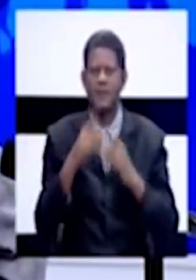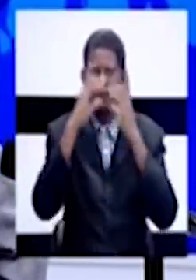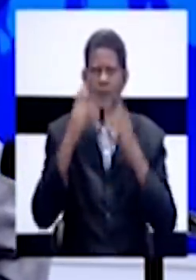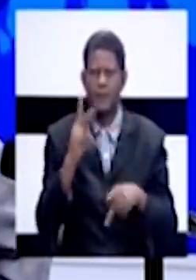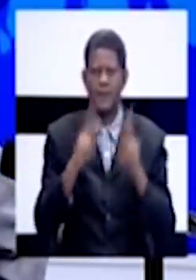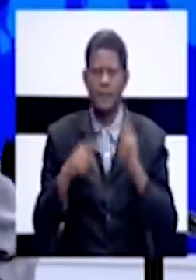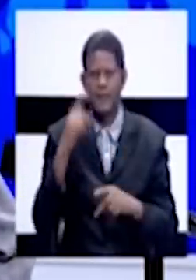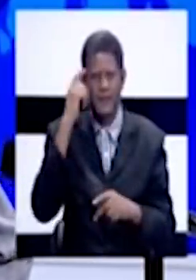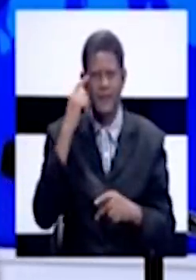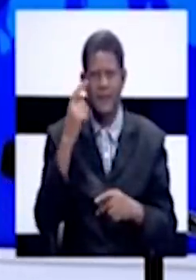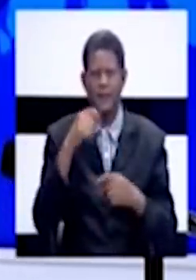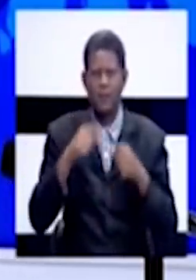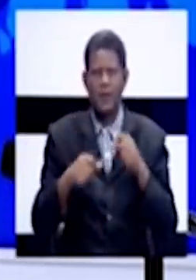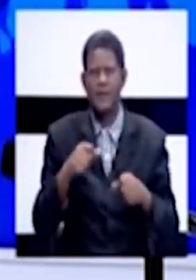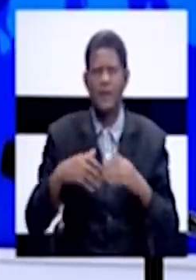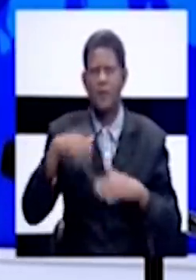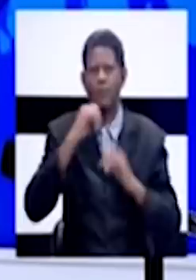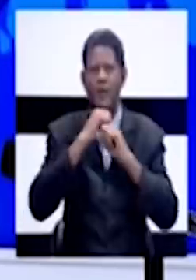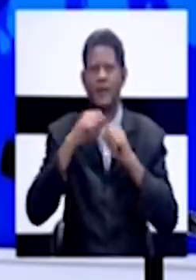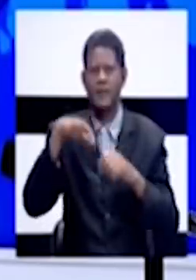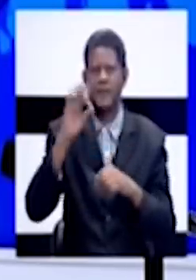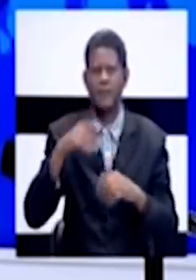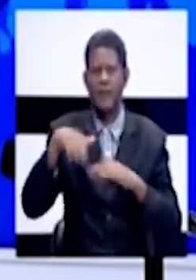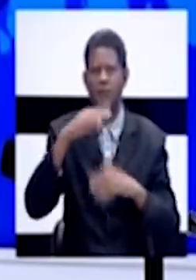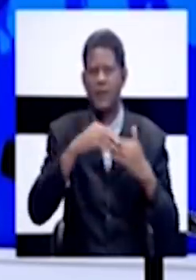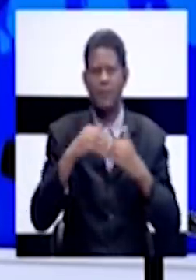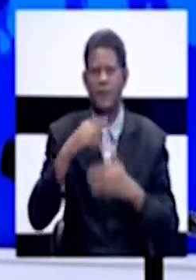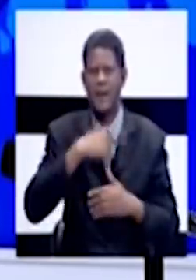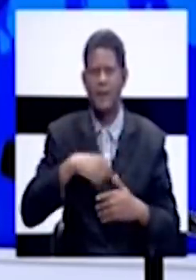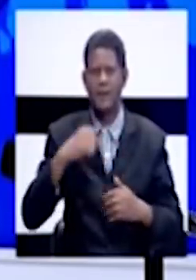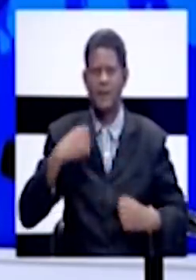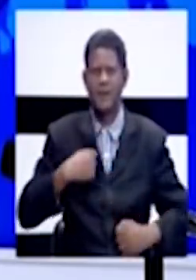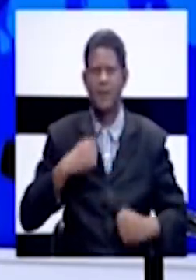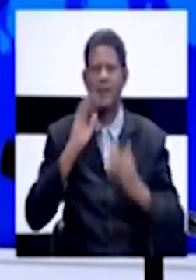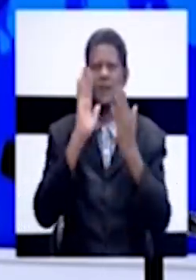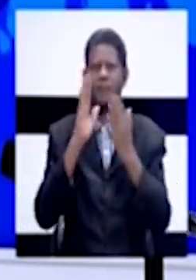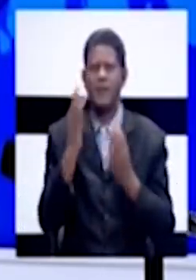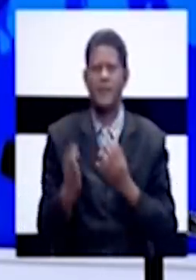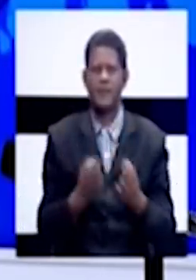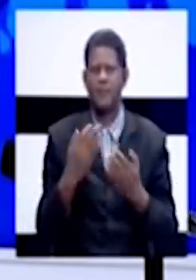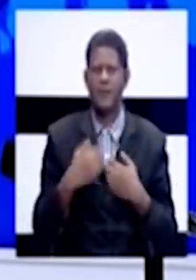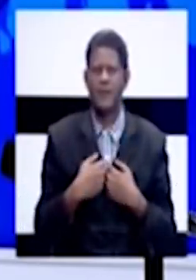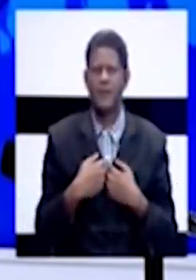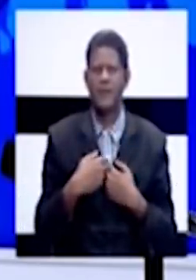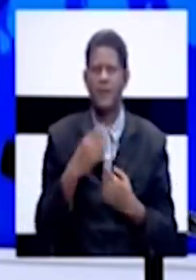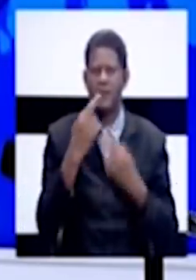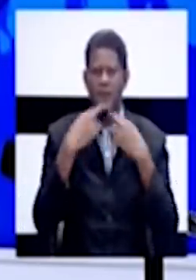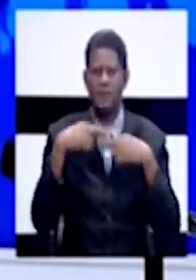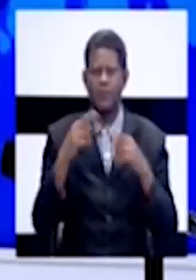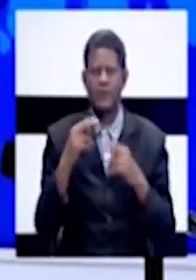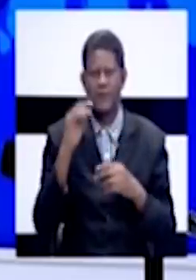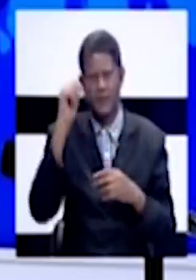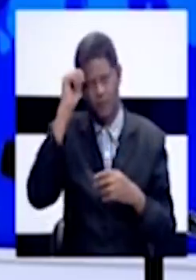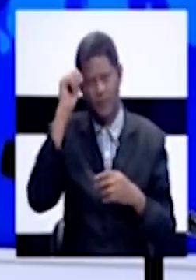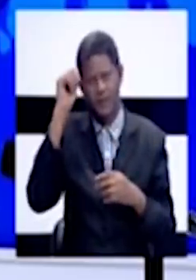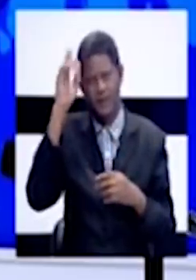تقراي نموحاس عبا لعول مخته كام زركب لعلوت مارحان عبالات سراويتن قنبار قليس عملون نيس أصعب تخلوين خيدانه